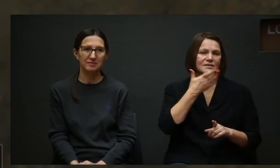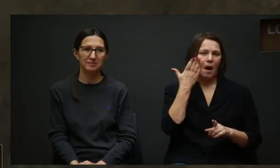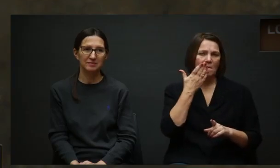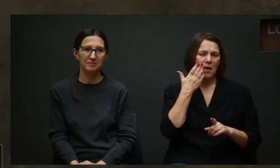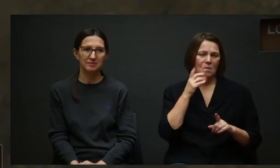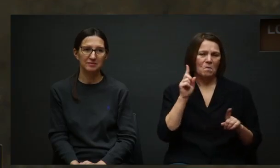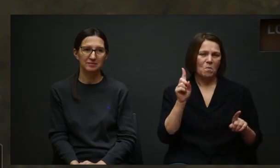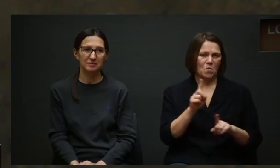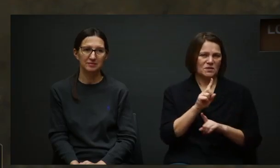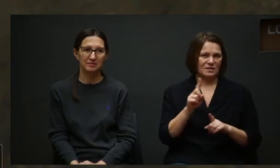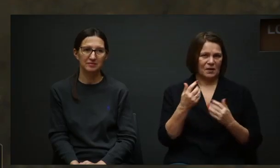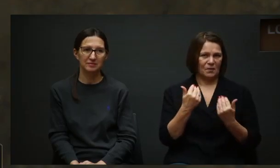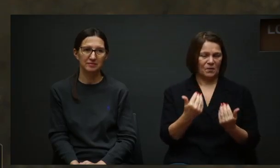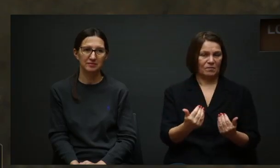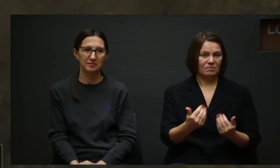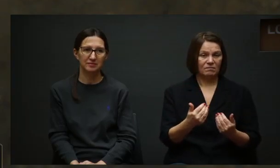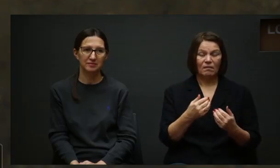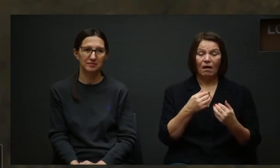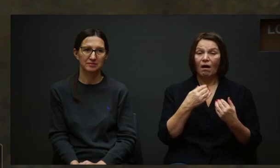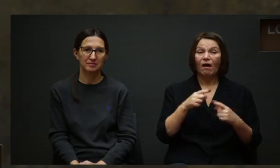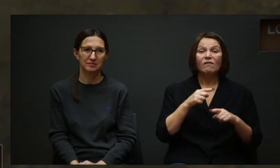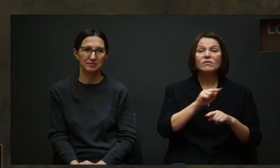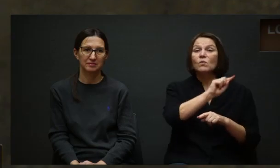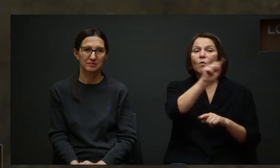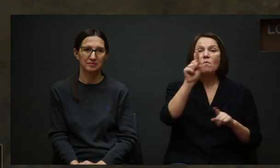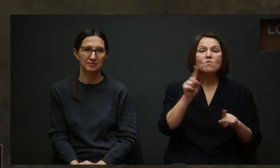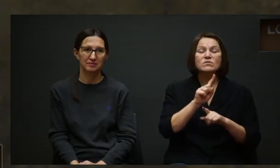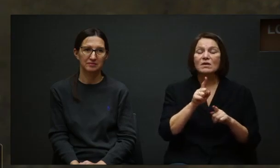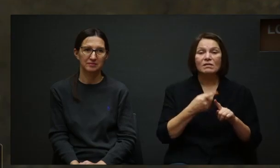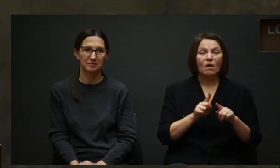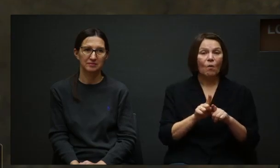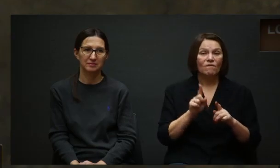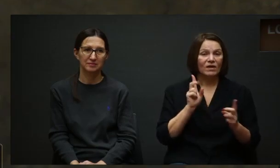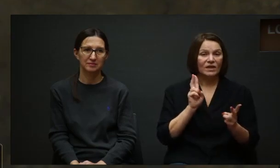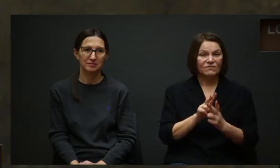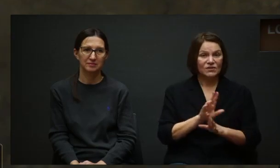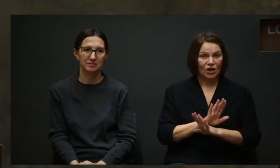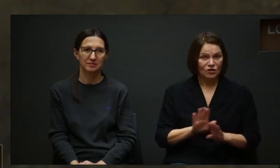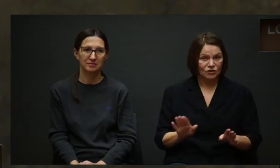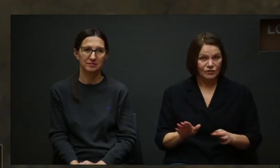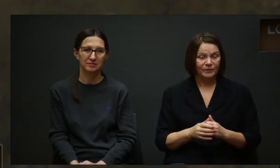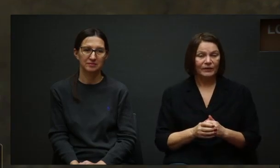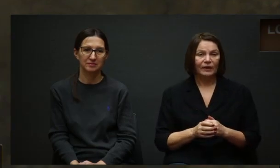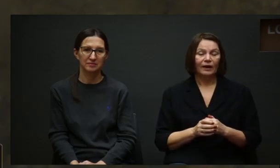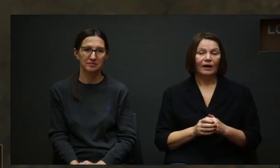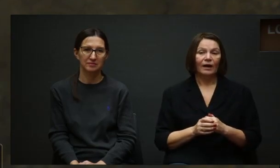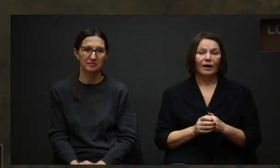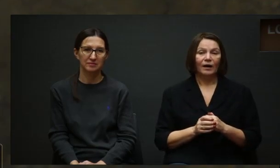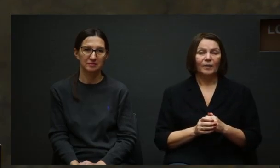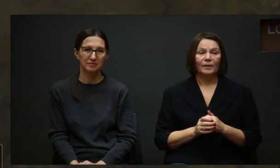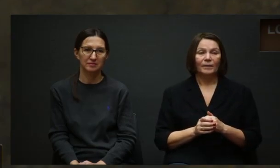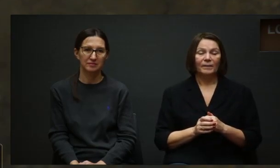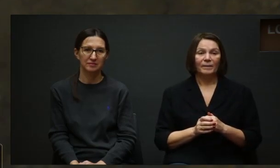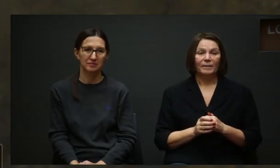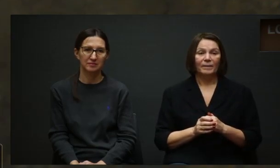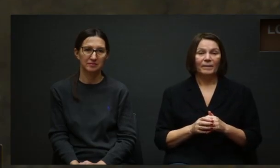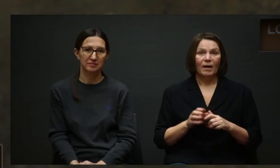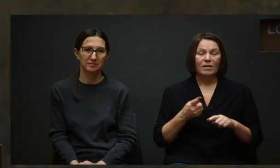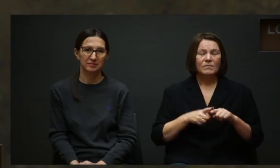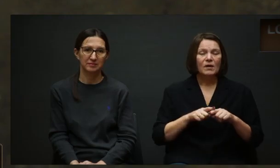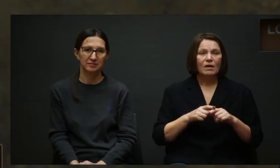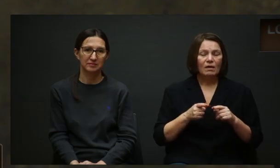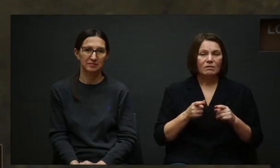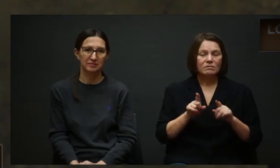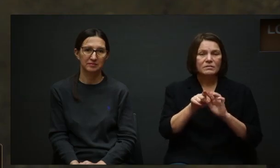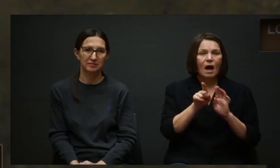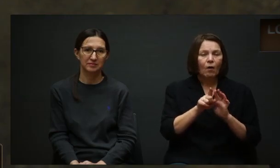музея, который больше ни в одном другом музее не встретишь. Поэтому к тому набору ассоциаций,